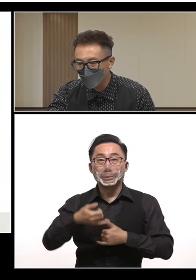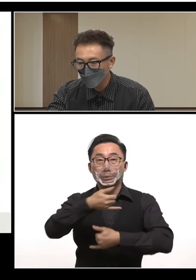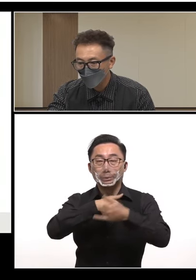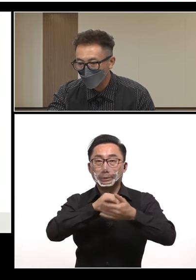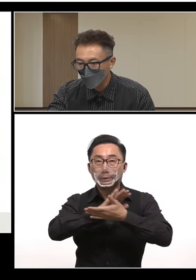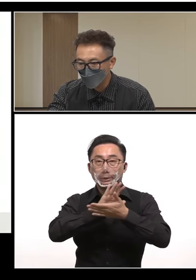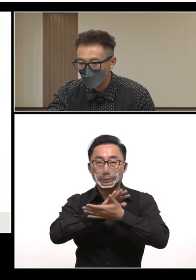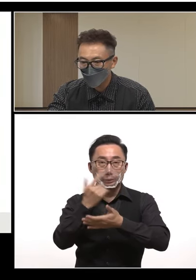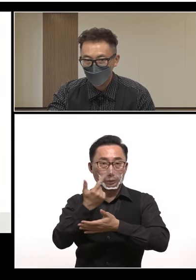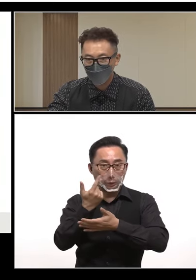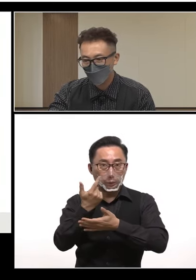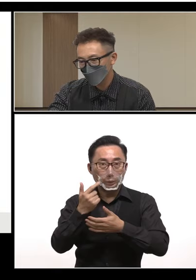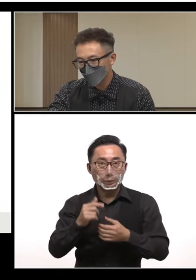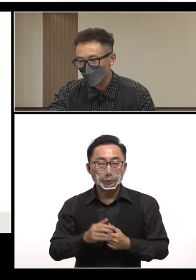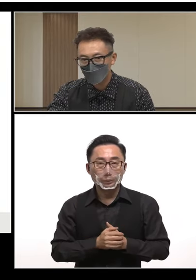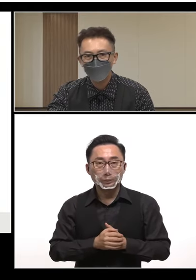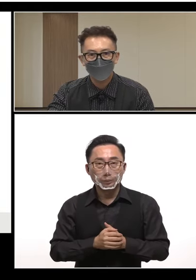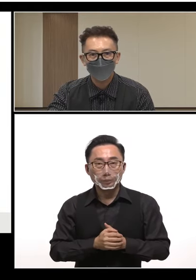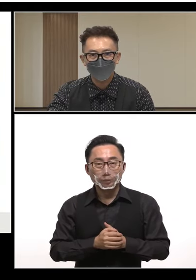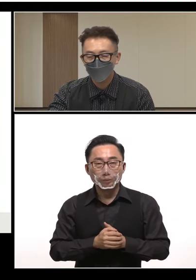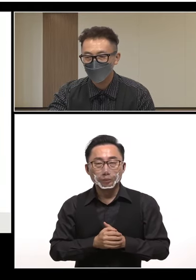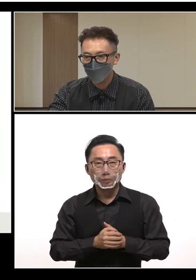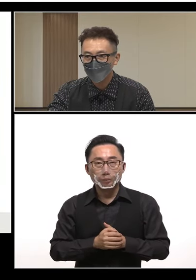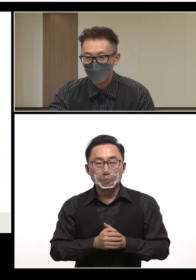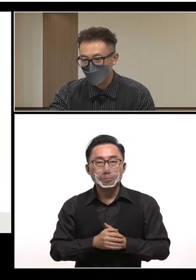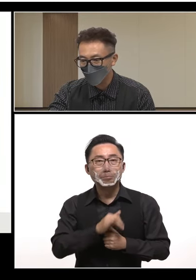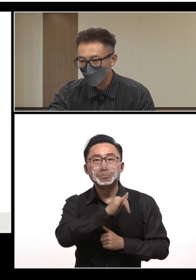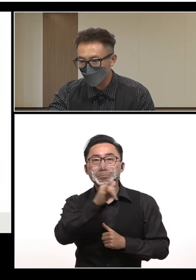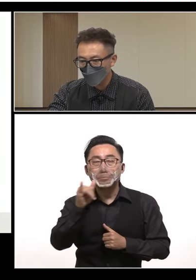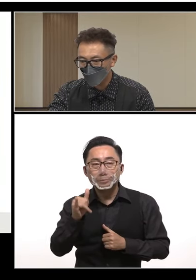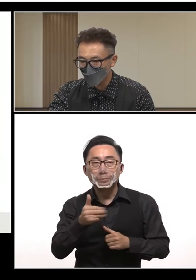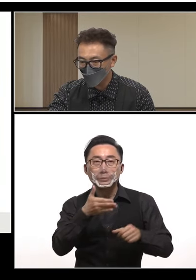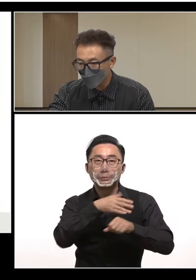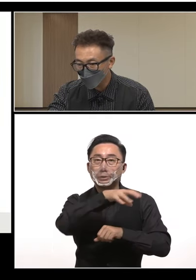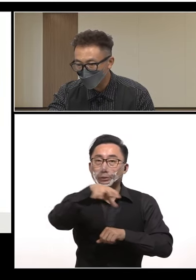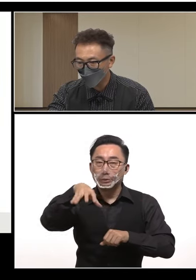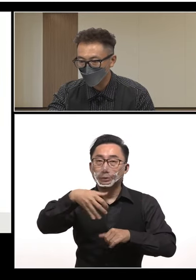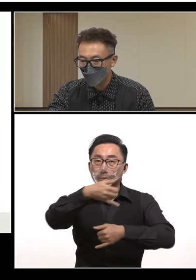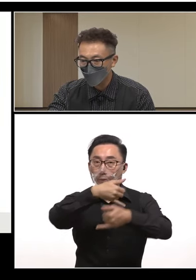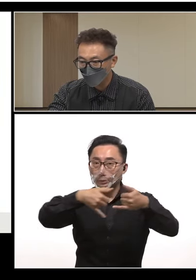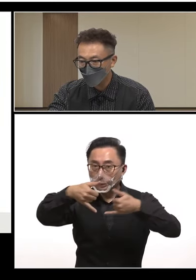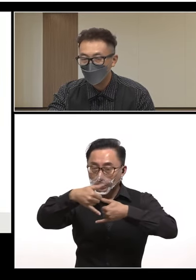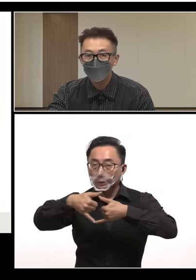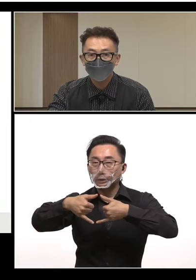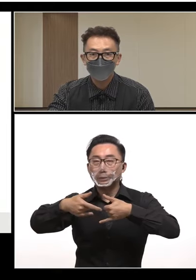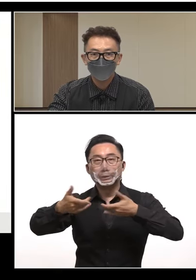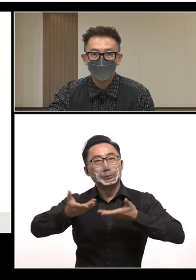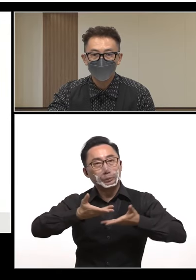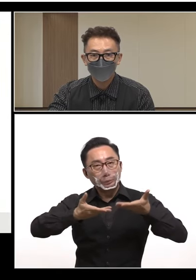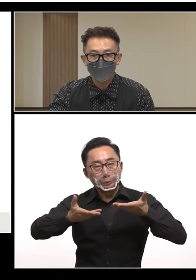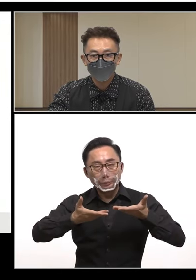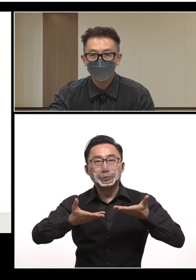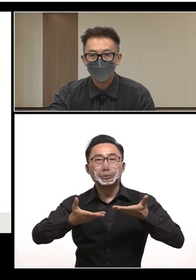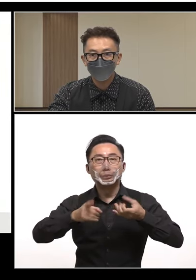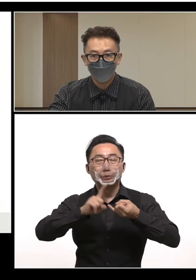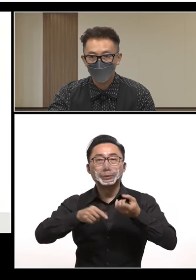驗啦，咁都係啦，經常我哋都會去社區啦去到表演啦或者啲典禮啦都有啲唔同